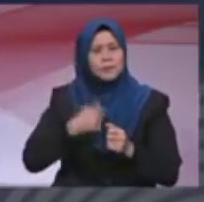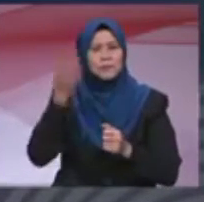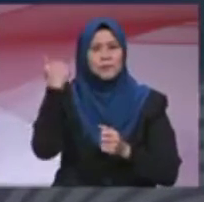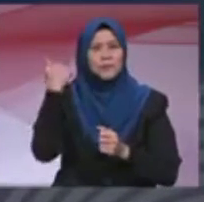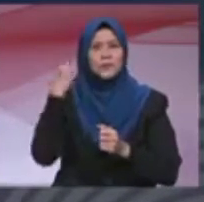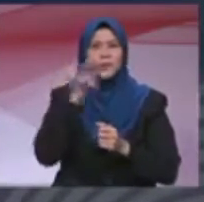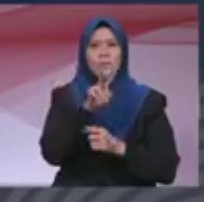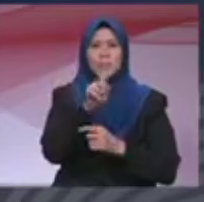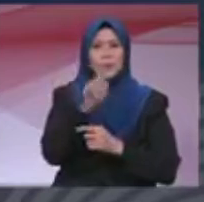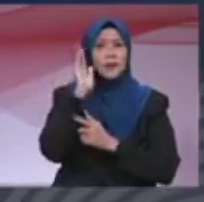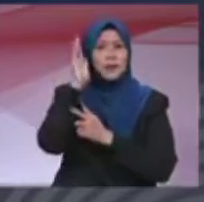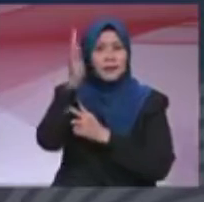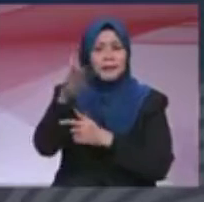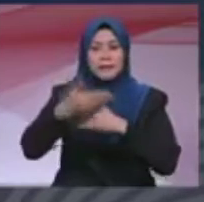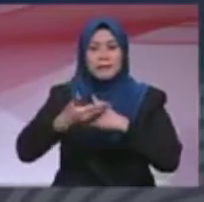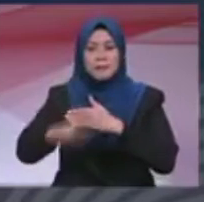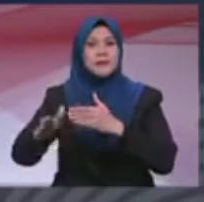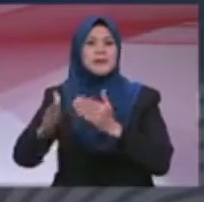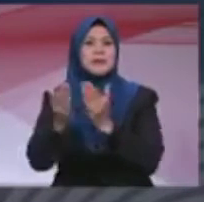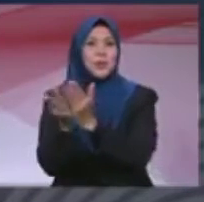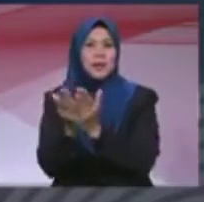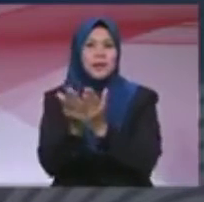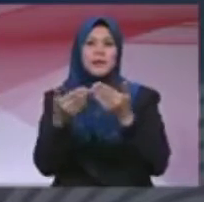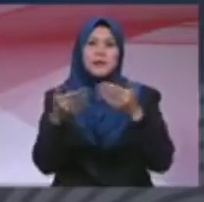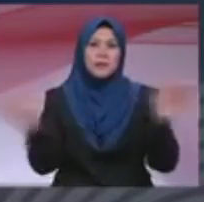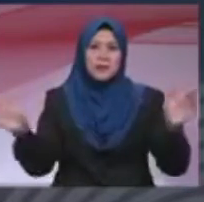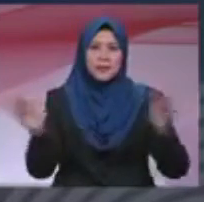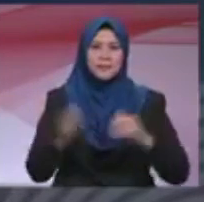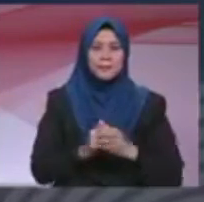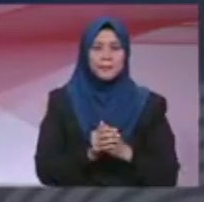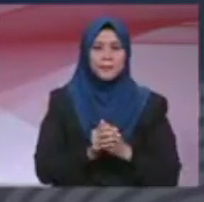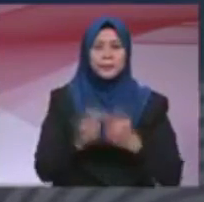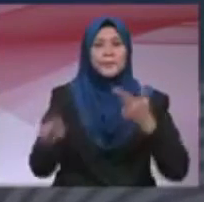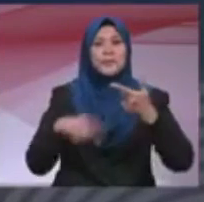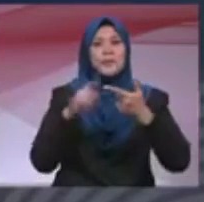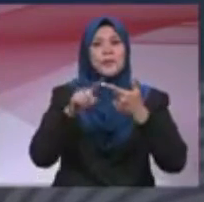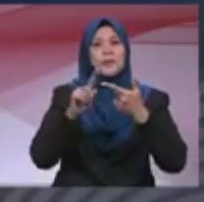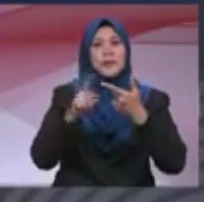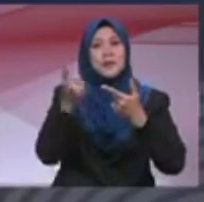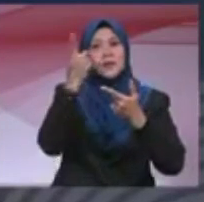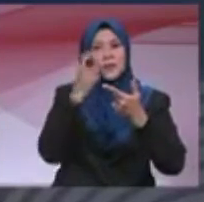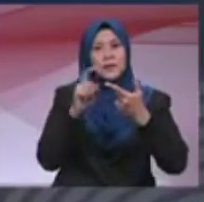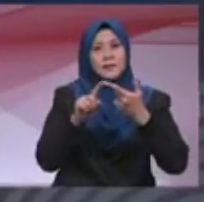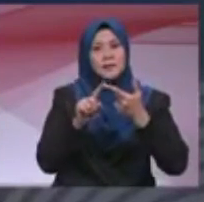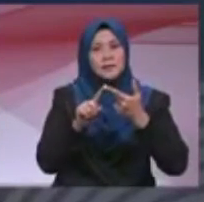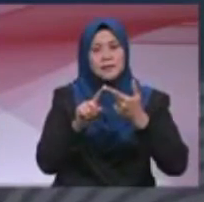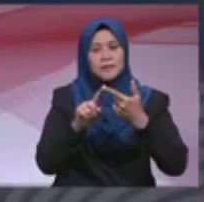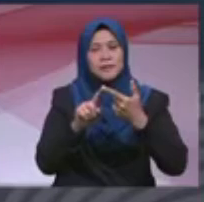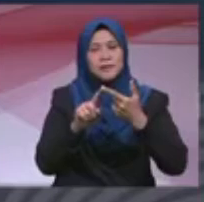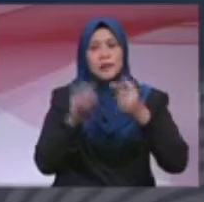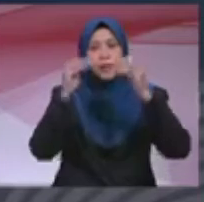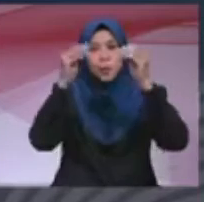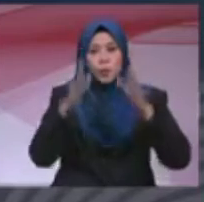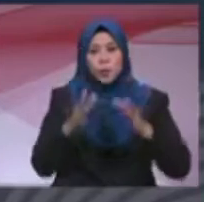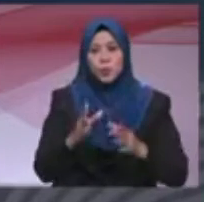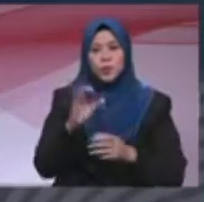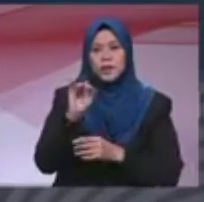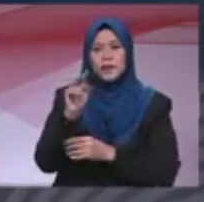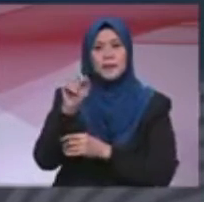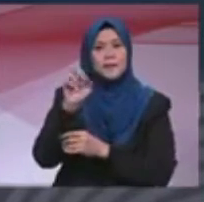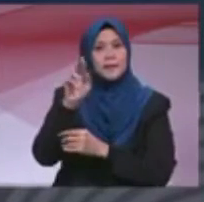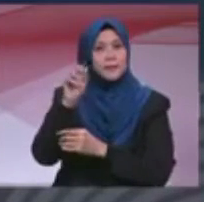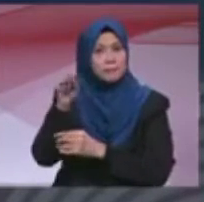Tapi akan diadakan selepas sekolah dibuka. Ya. Berkaitan dengan guru interim itu, kita